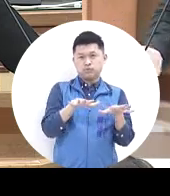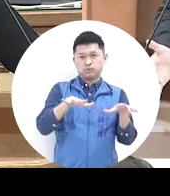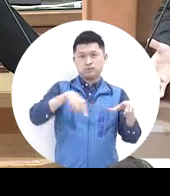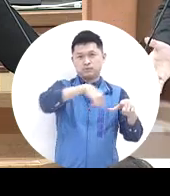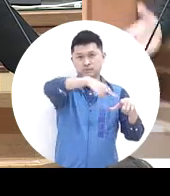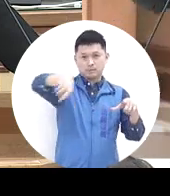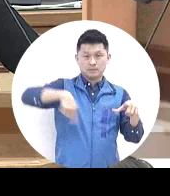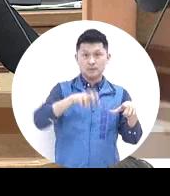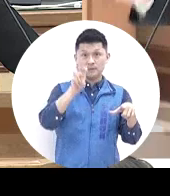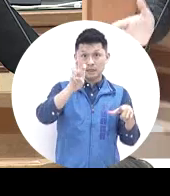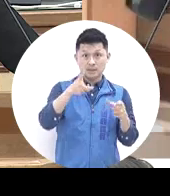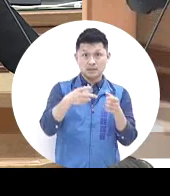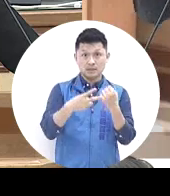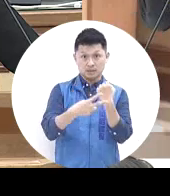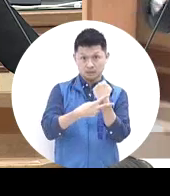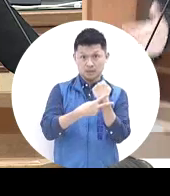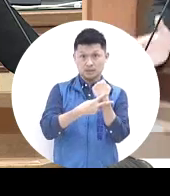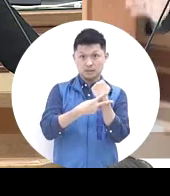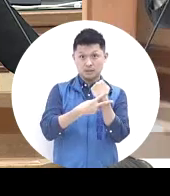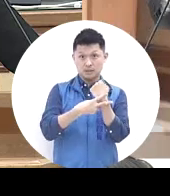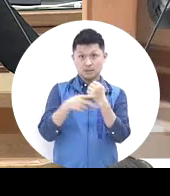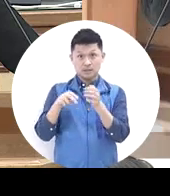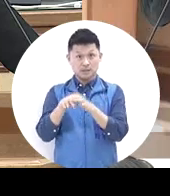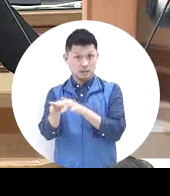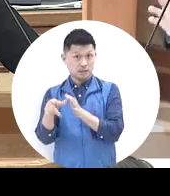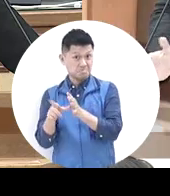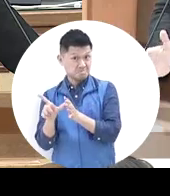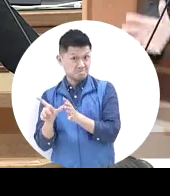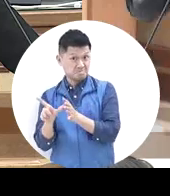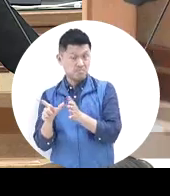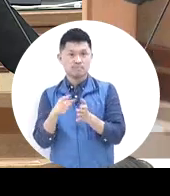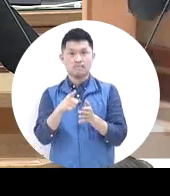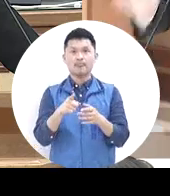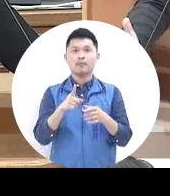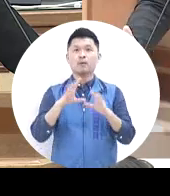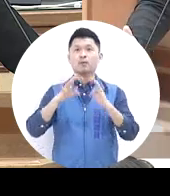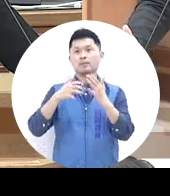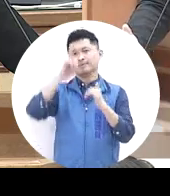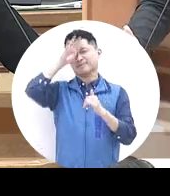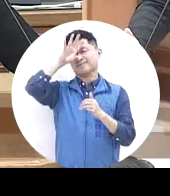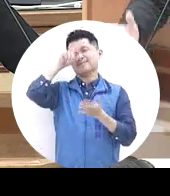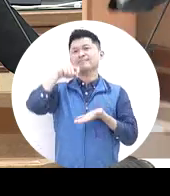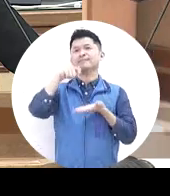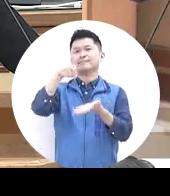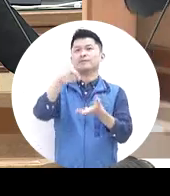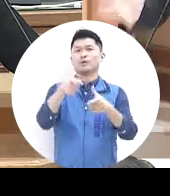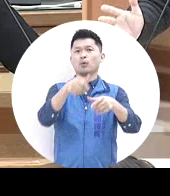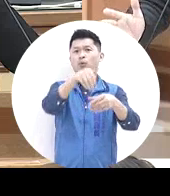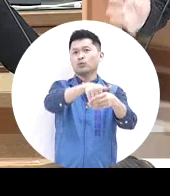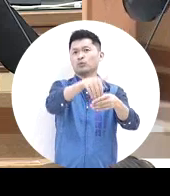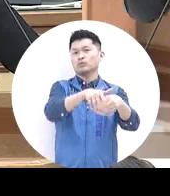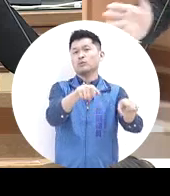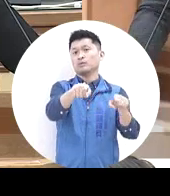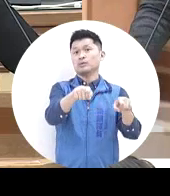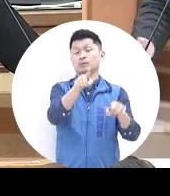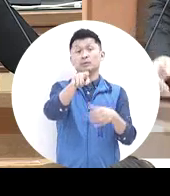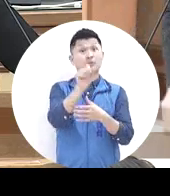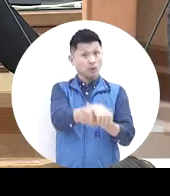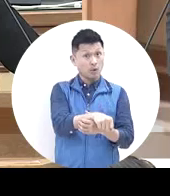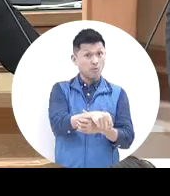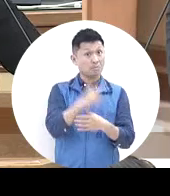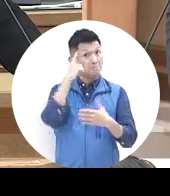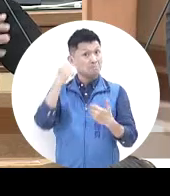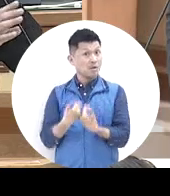市长，面对已经成案的这个中国国民党提的公投案，你同意还是不